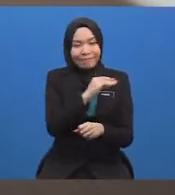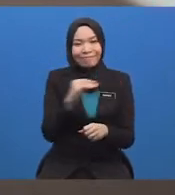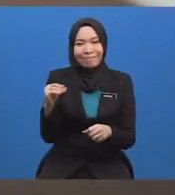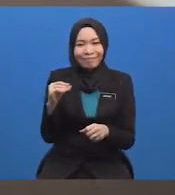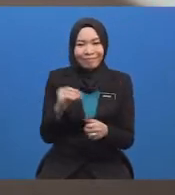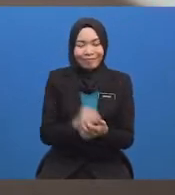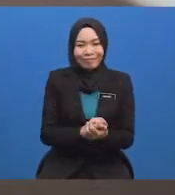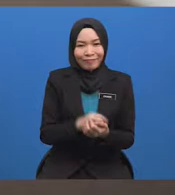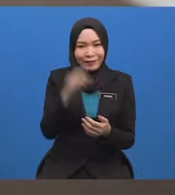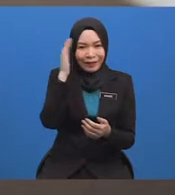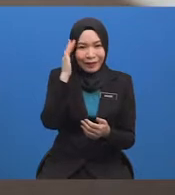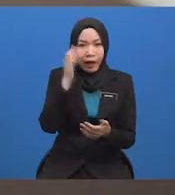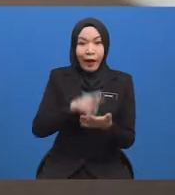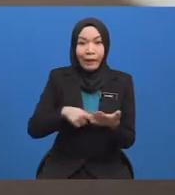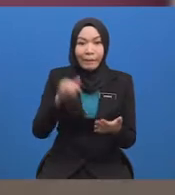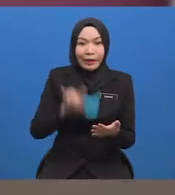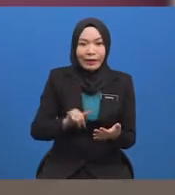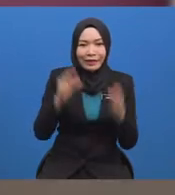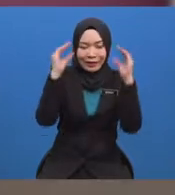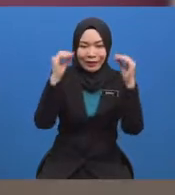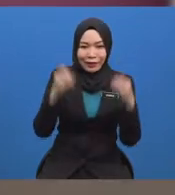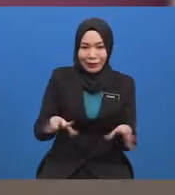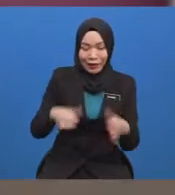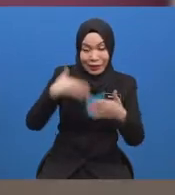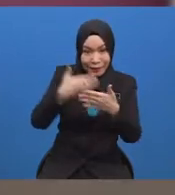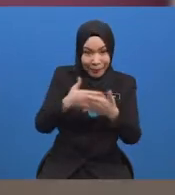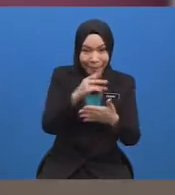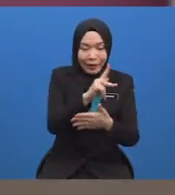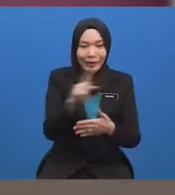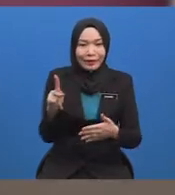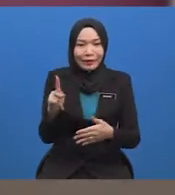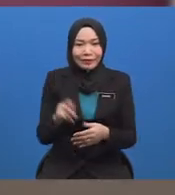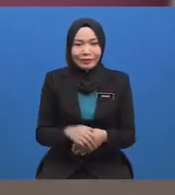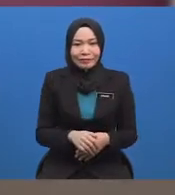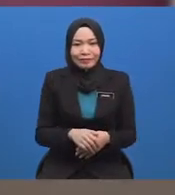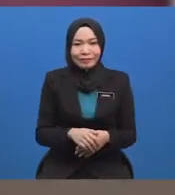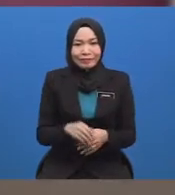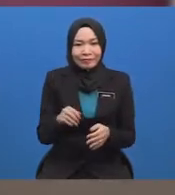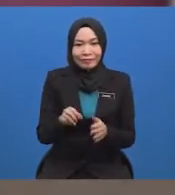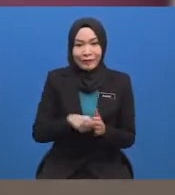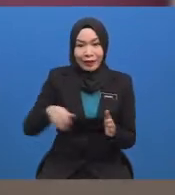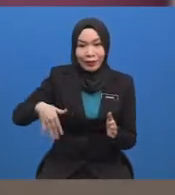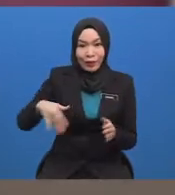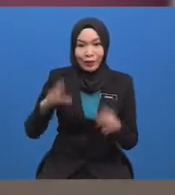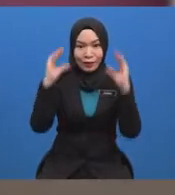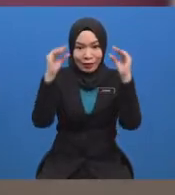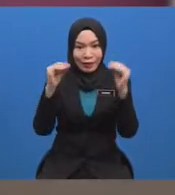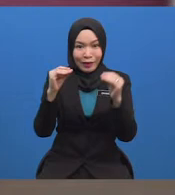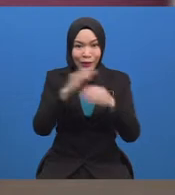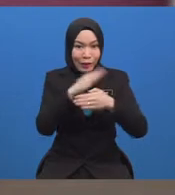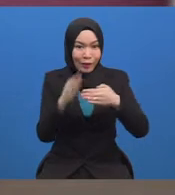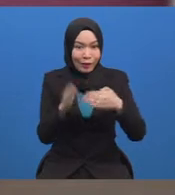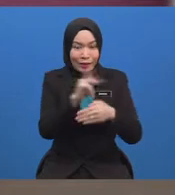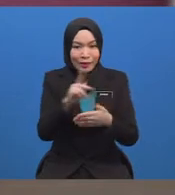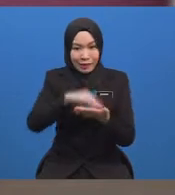apa yang telah cekgu sampaikan sebelum chegou mengakhiri pelajaran pada ini marilah